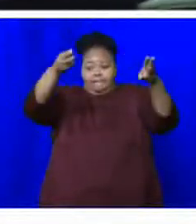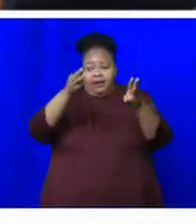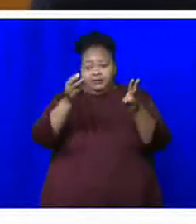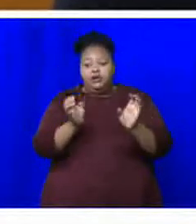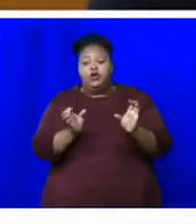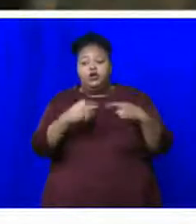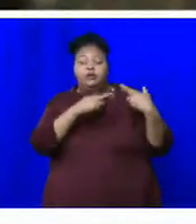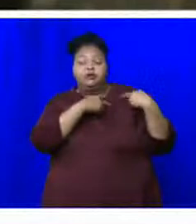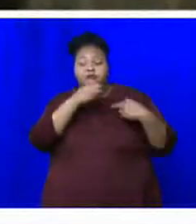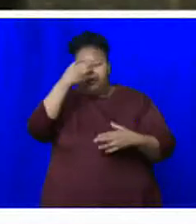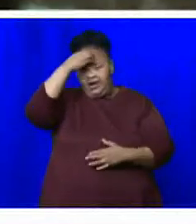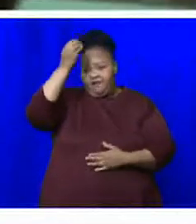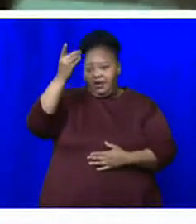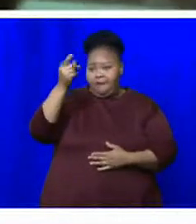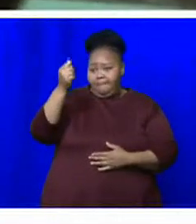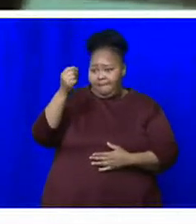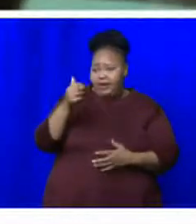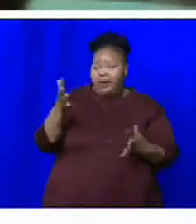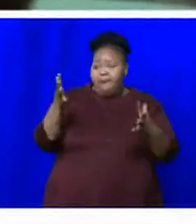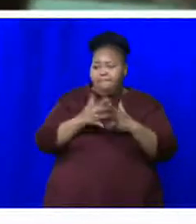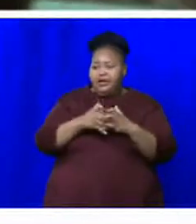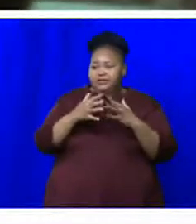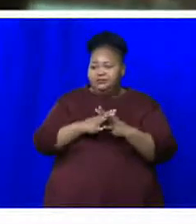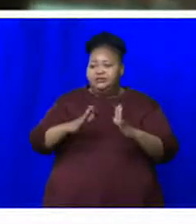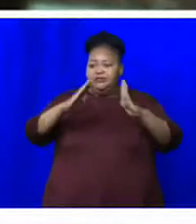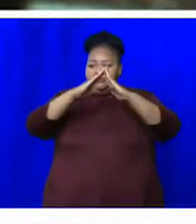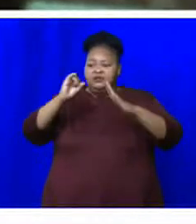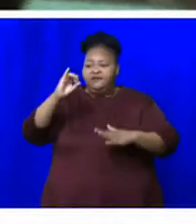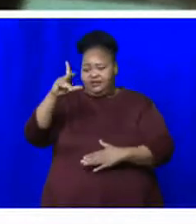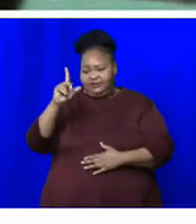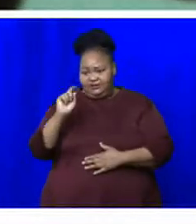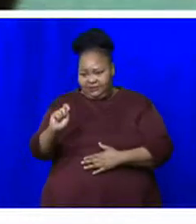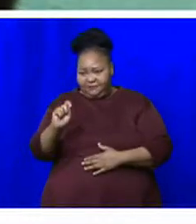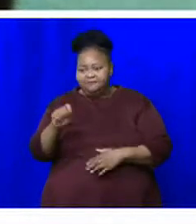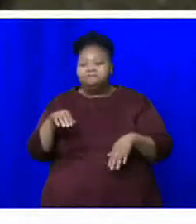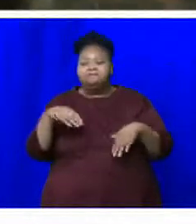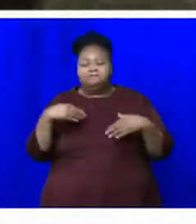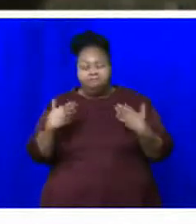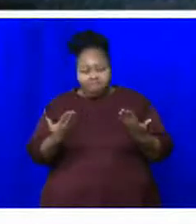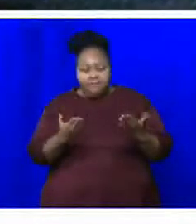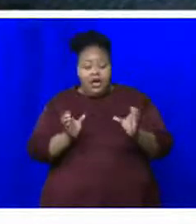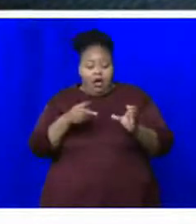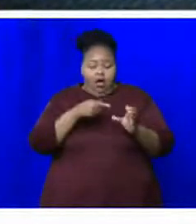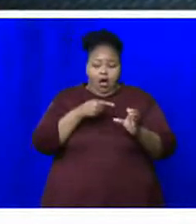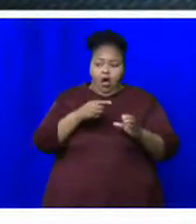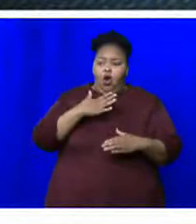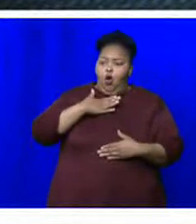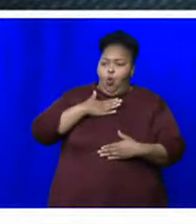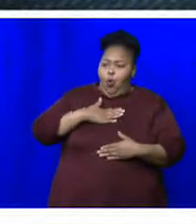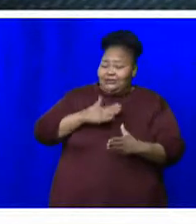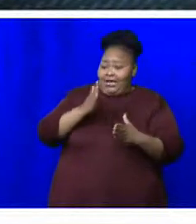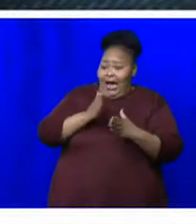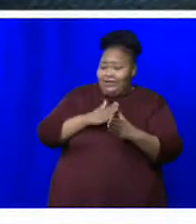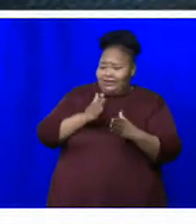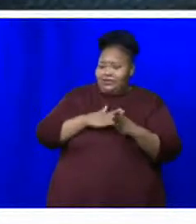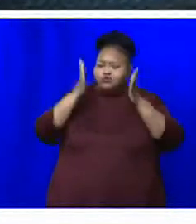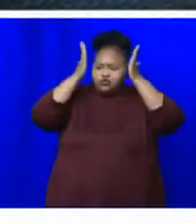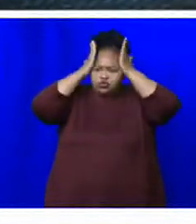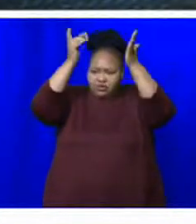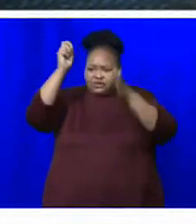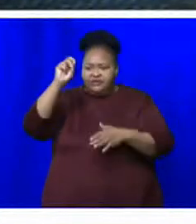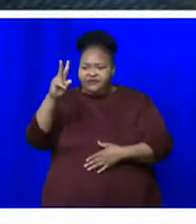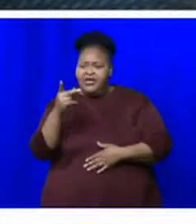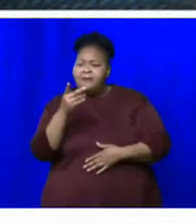iPublic Accounts Committee ngemsombuluko, leli komiti lifune timphendvulo ngekusebenta kwetimali emsakatweni wetitfombe Eswatini Television